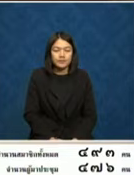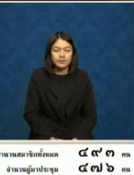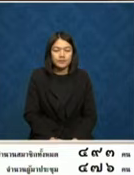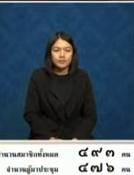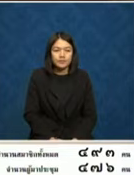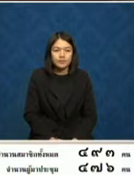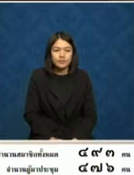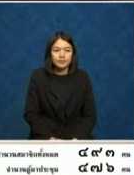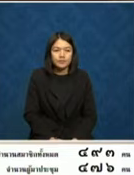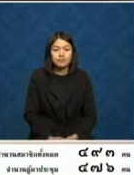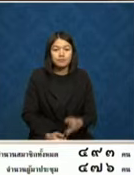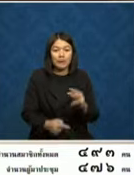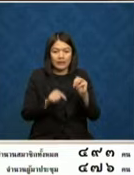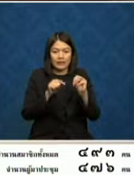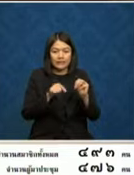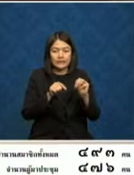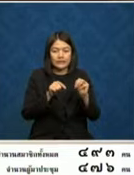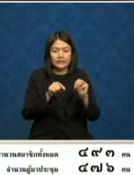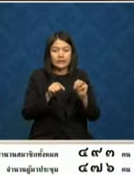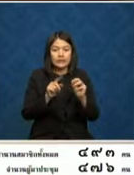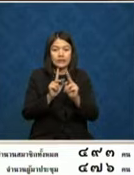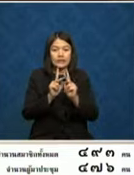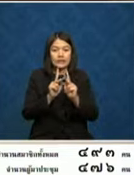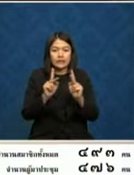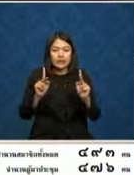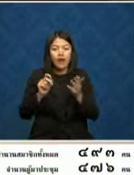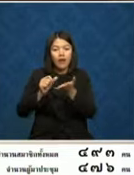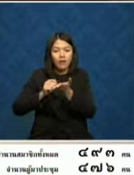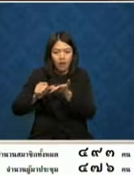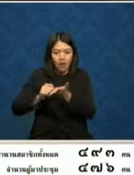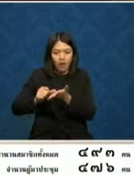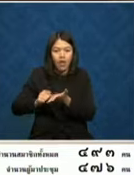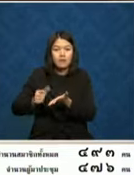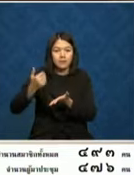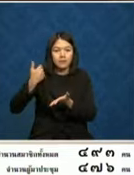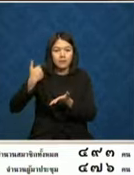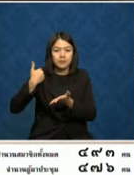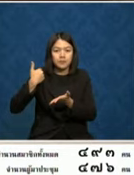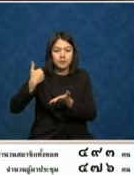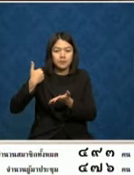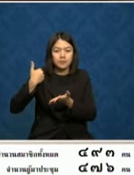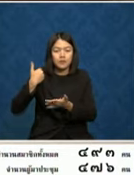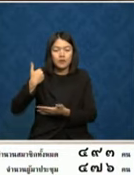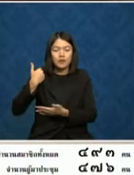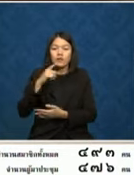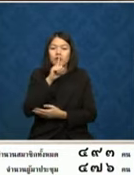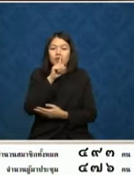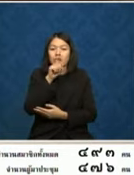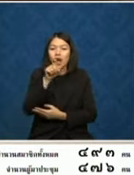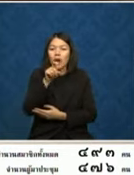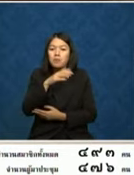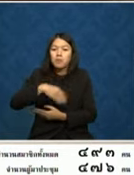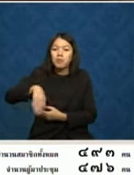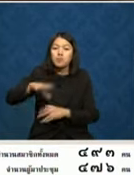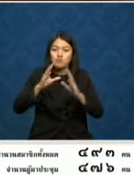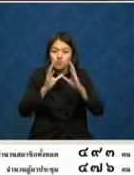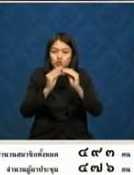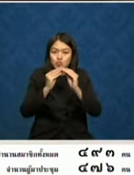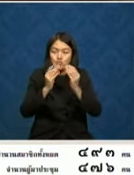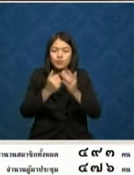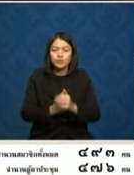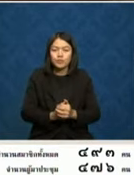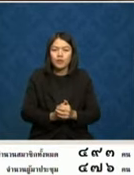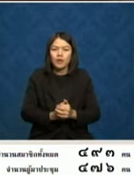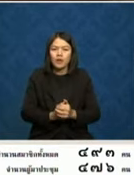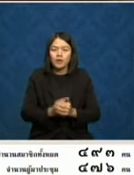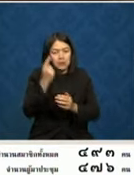เนื่องจากมาตรานี้คณะกรรมาธิการมีการแก้ไขดังนั้นผมก็จะถามมติจากที่ประชุมว่า